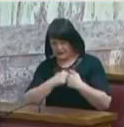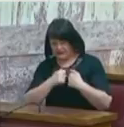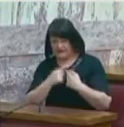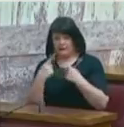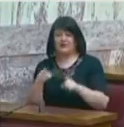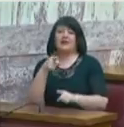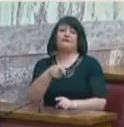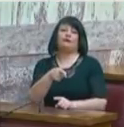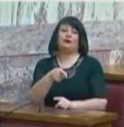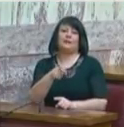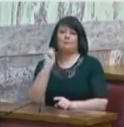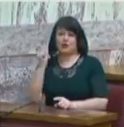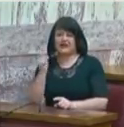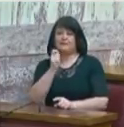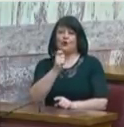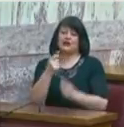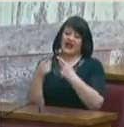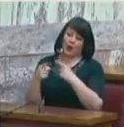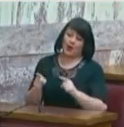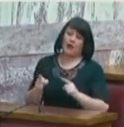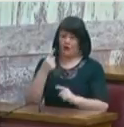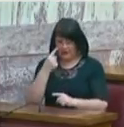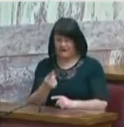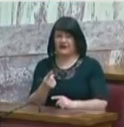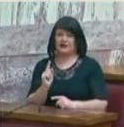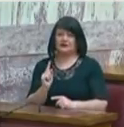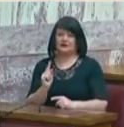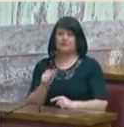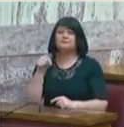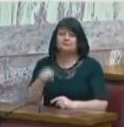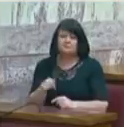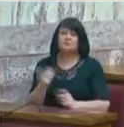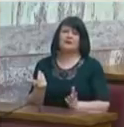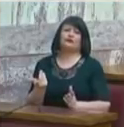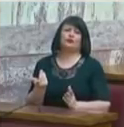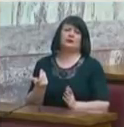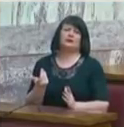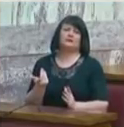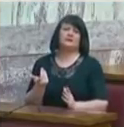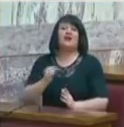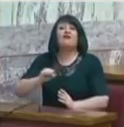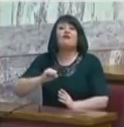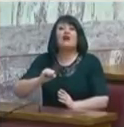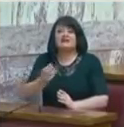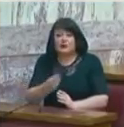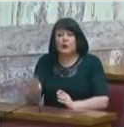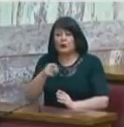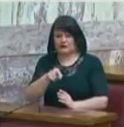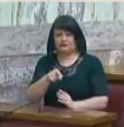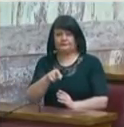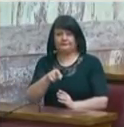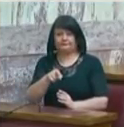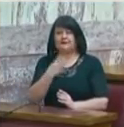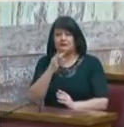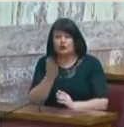και της δικής μας πολιτικής. Και αυτό είναι σε τελική ανάλυση που φοβάστε πάνω απ' όλα. Γι' αυτό